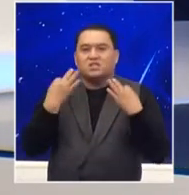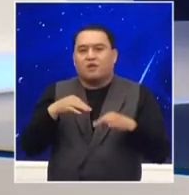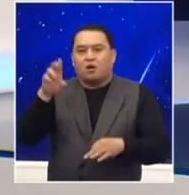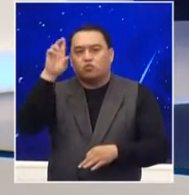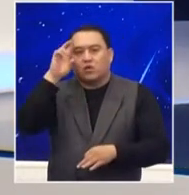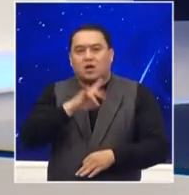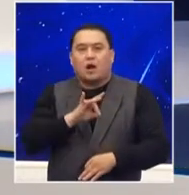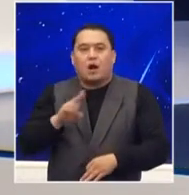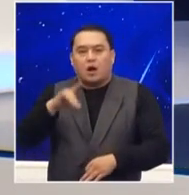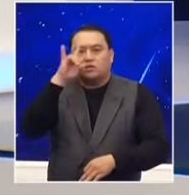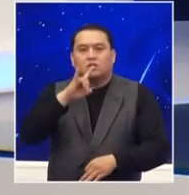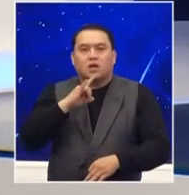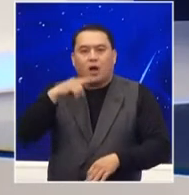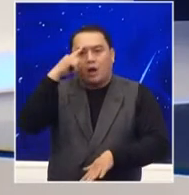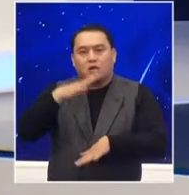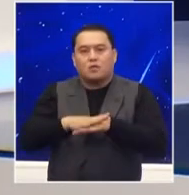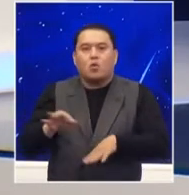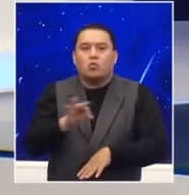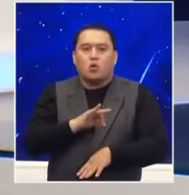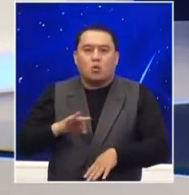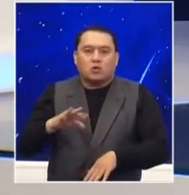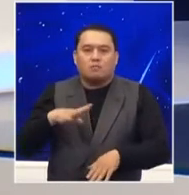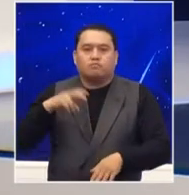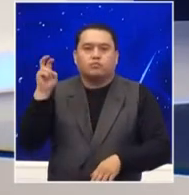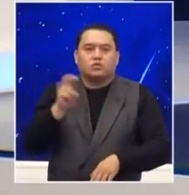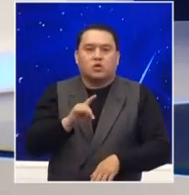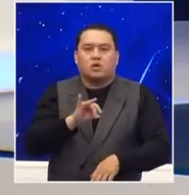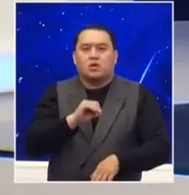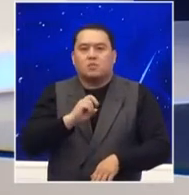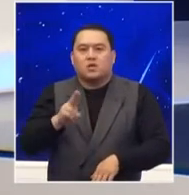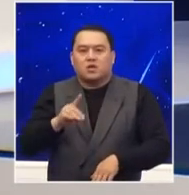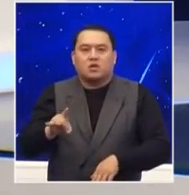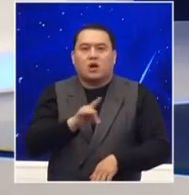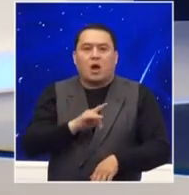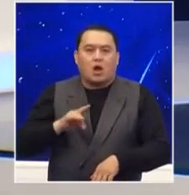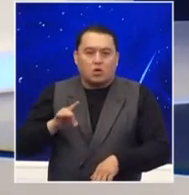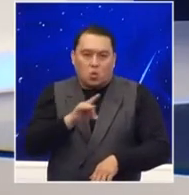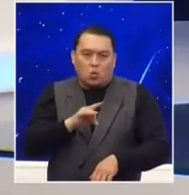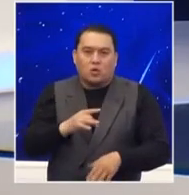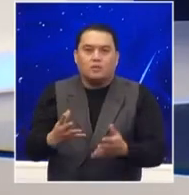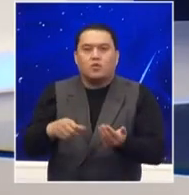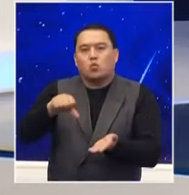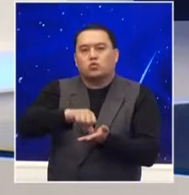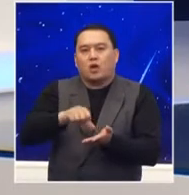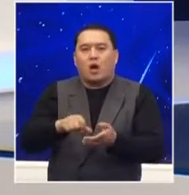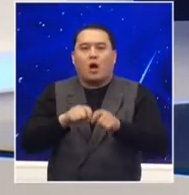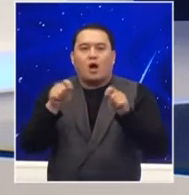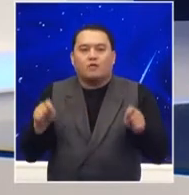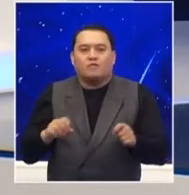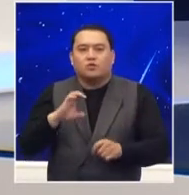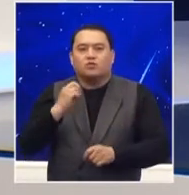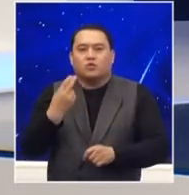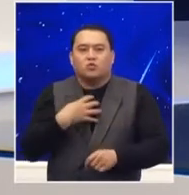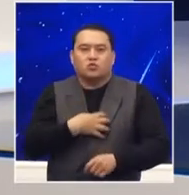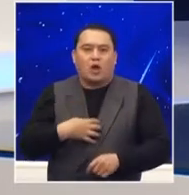независимости Республики Казахстан – глава Алматинской области Амандык Баталов посетил Раймбекский район и принял участие в открытии важных